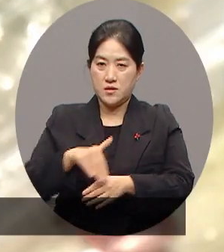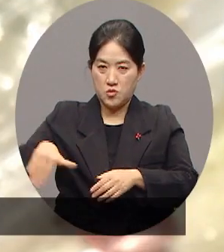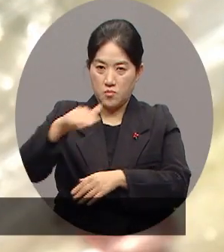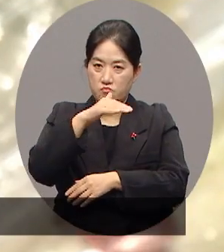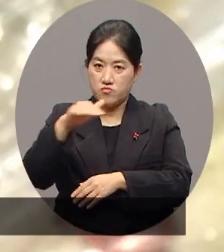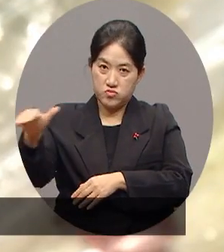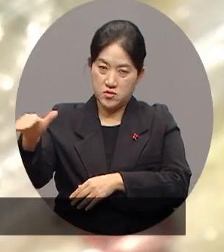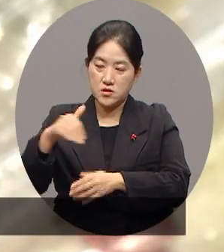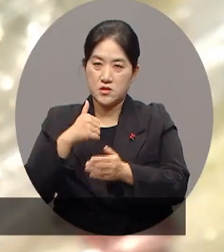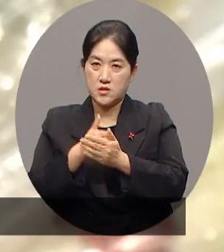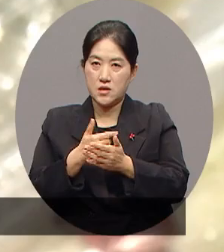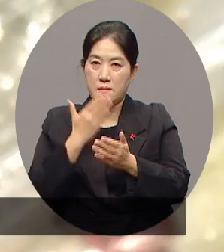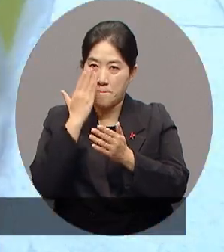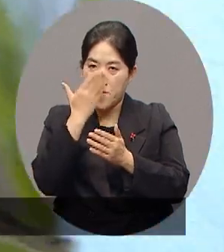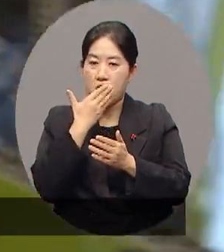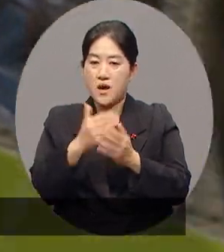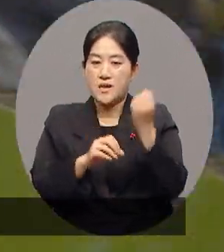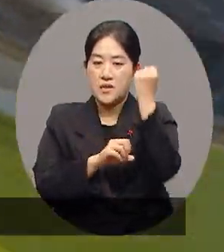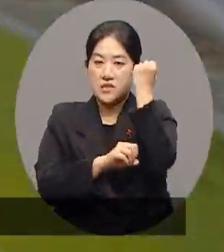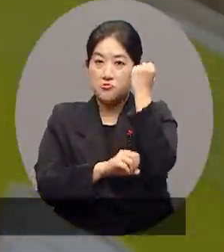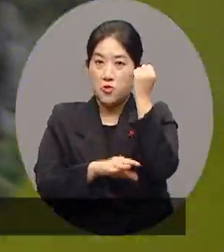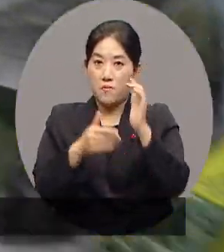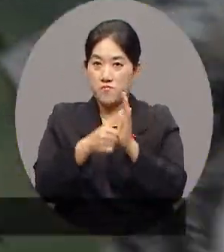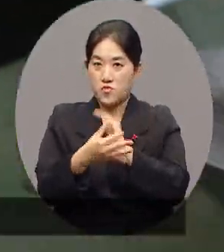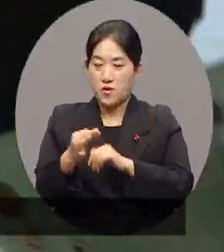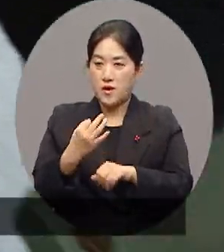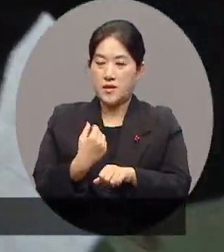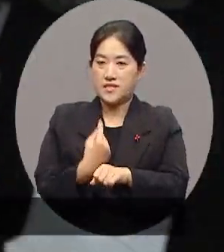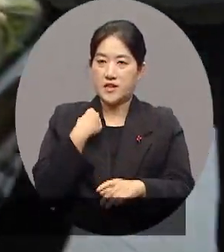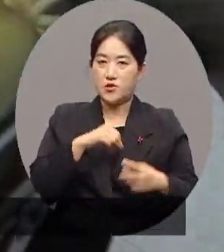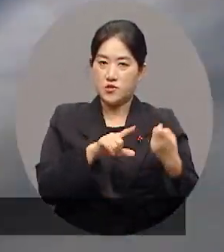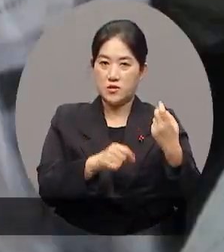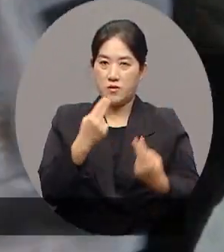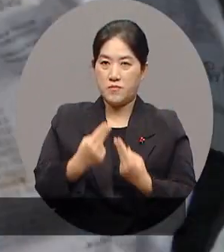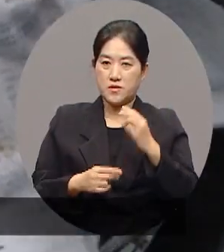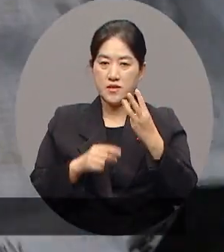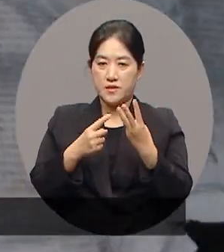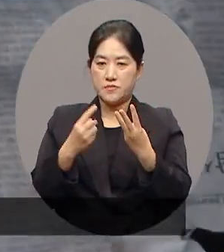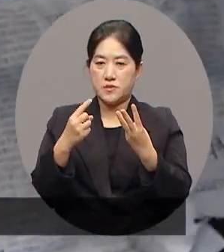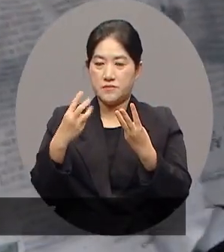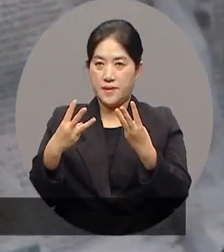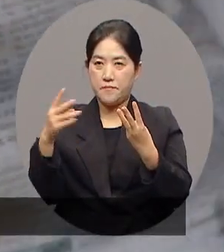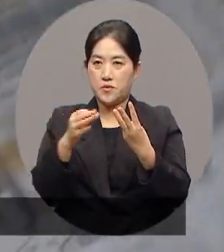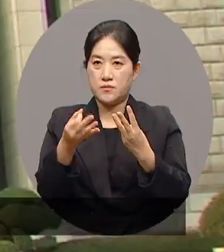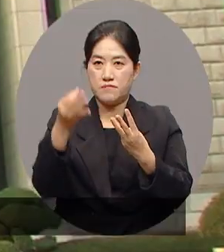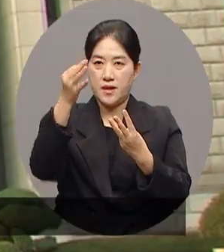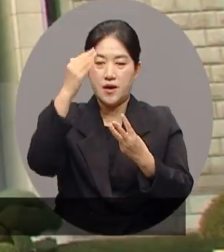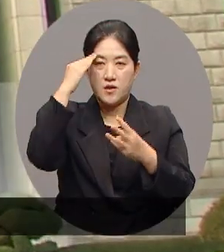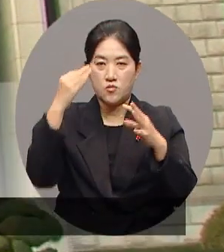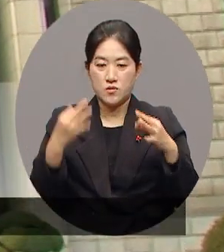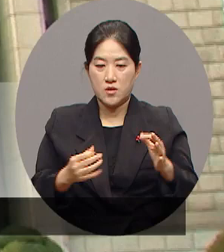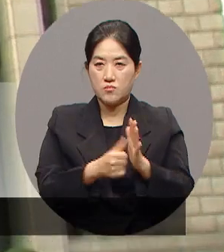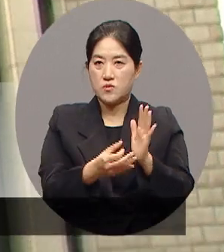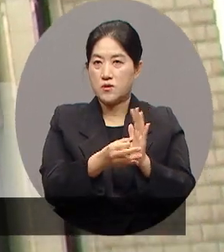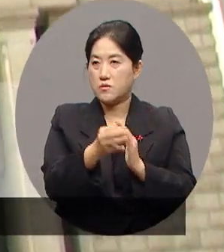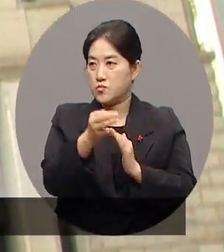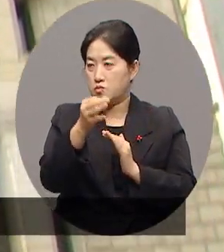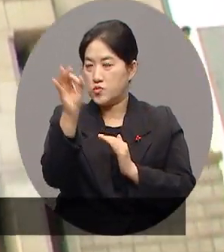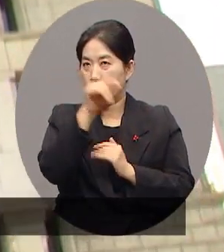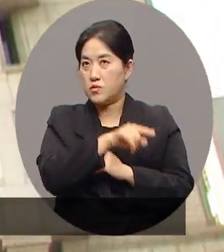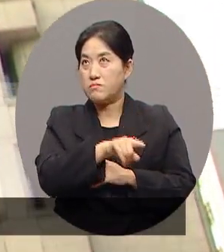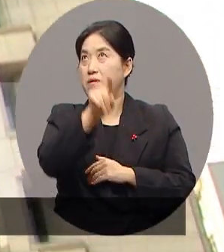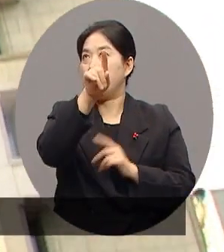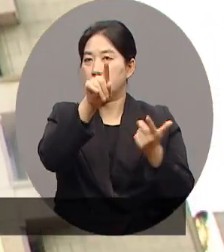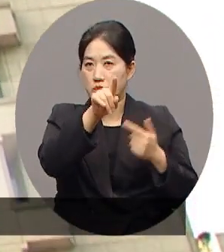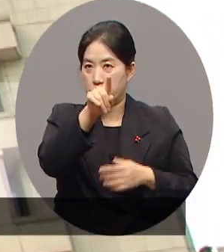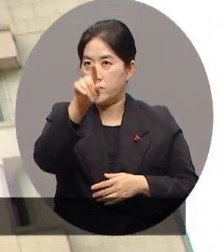흐름을 보여주는 근원 물가는 작년 같은 달 대비 3.3% 올랐습니다. 한국은행은 물가 상승률이 둔화